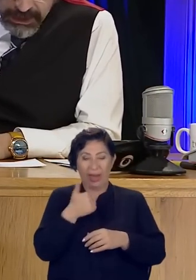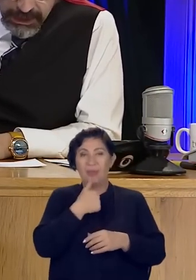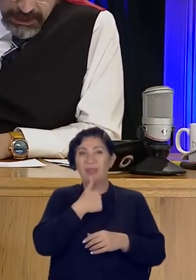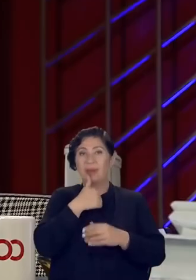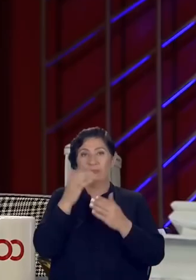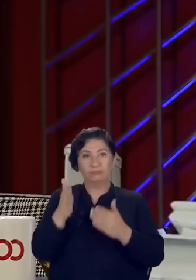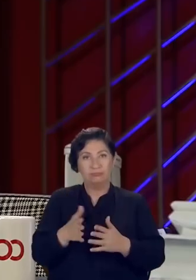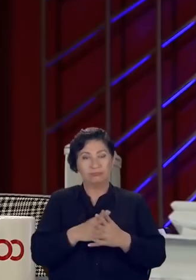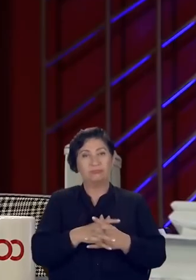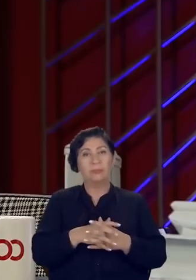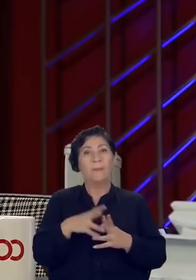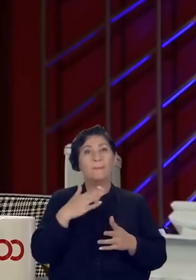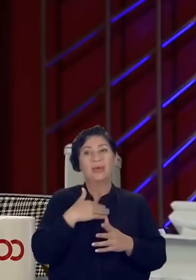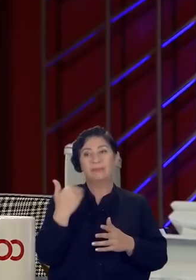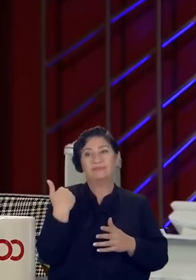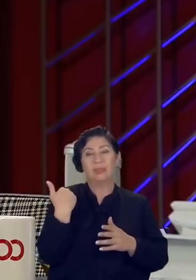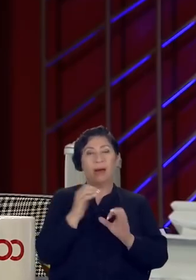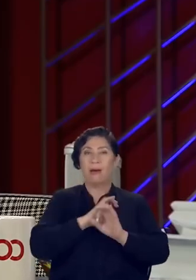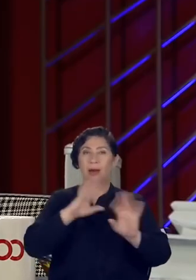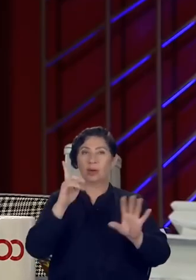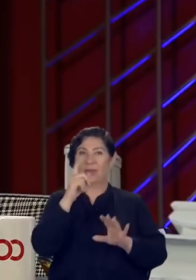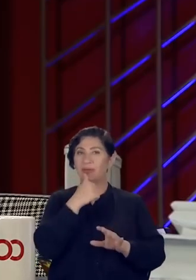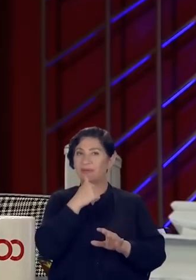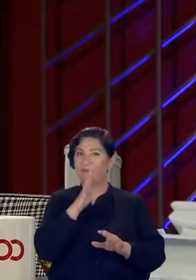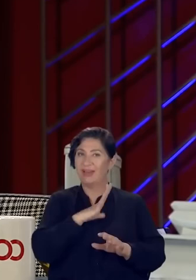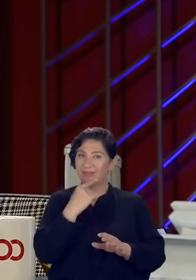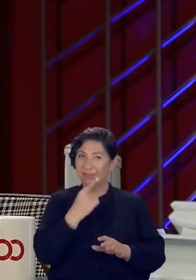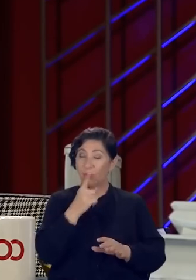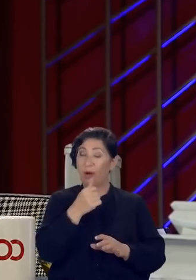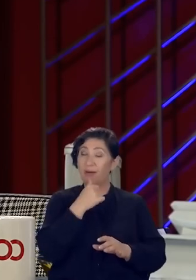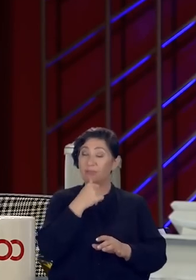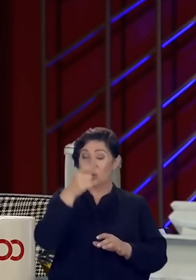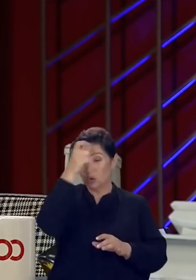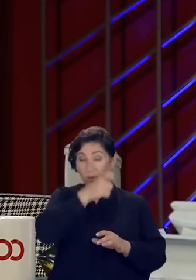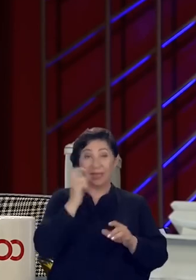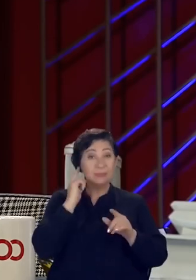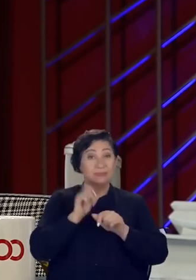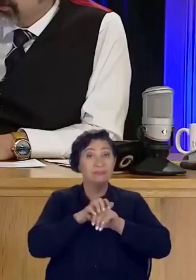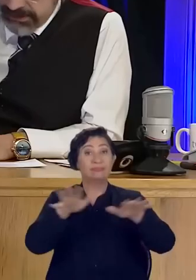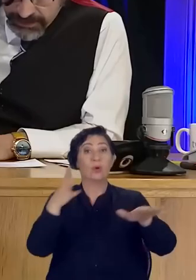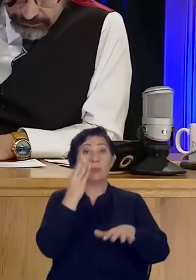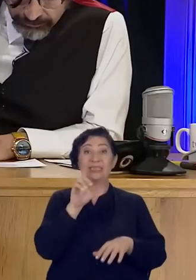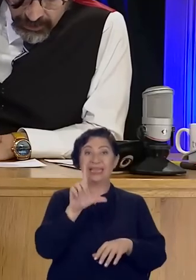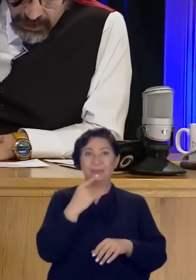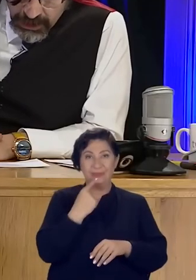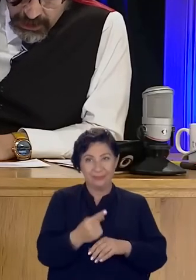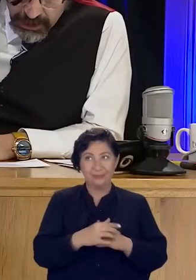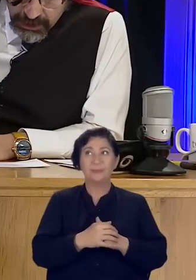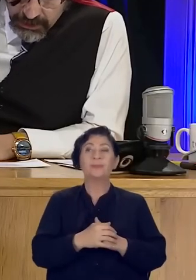adam. Bana söyledi, harikulade bir adam var dedi. Bu adamı dedi, Türkiye'ye duyurmamız gerekiyor dedi.